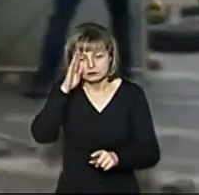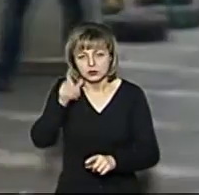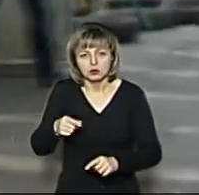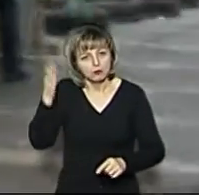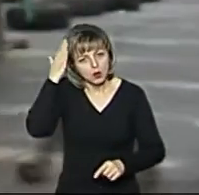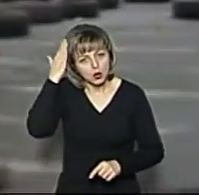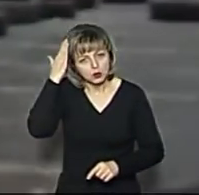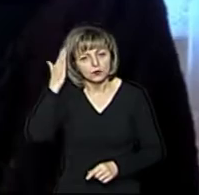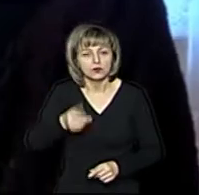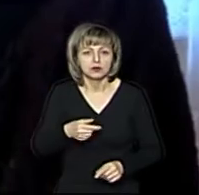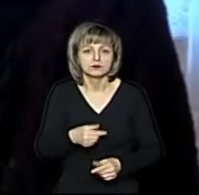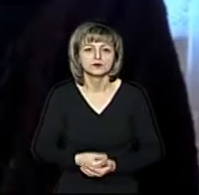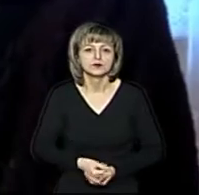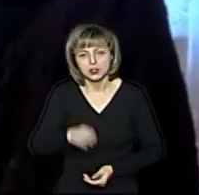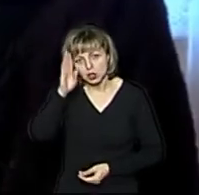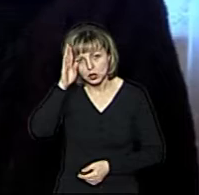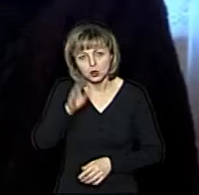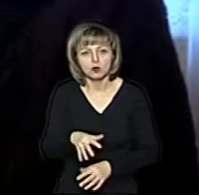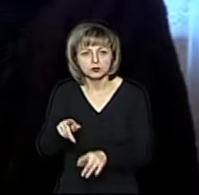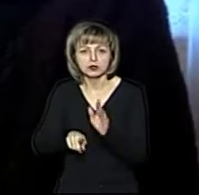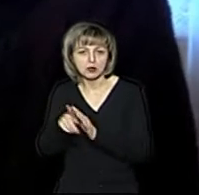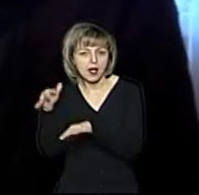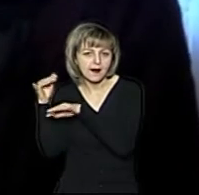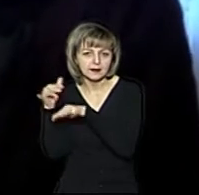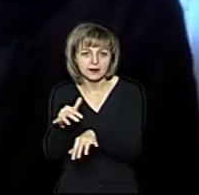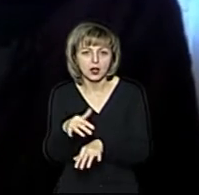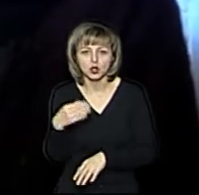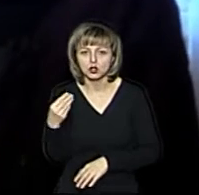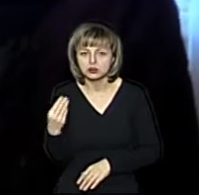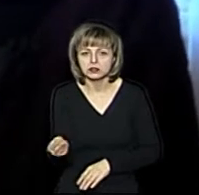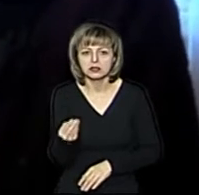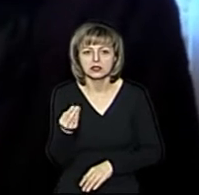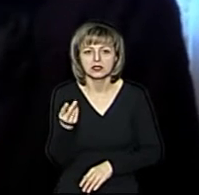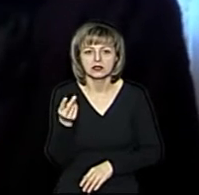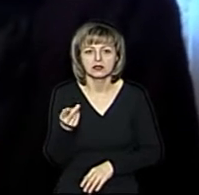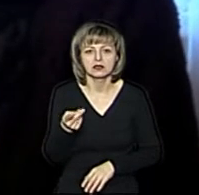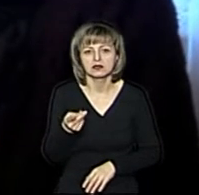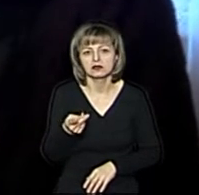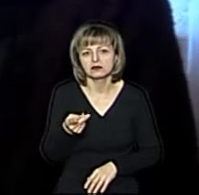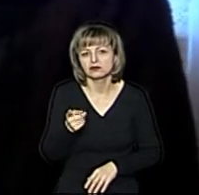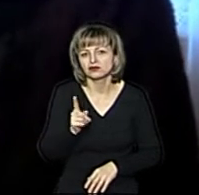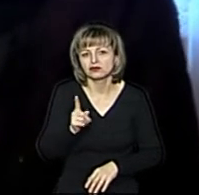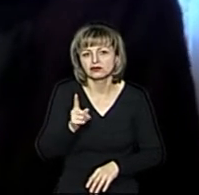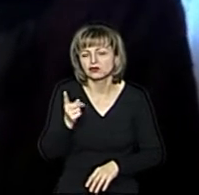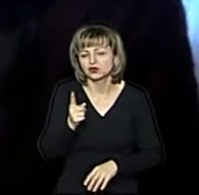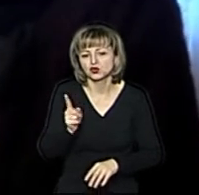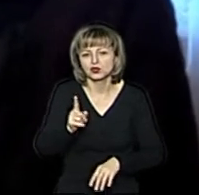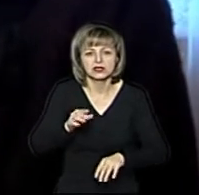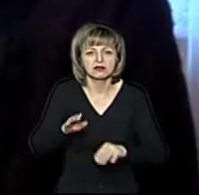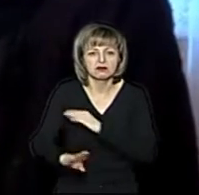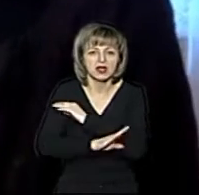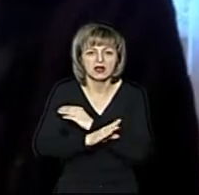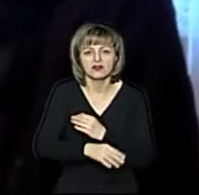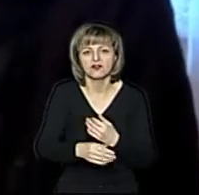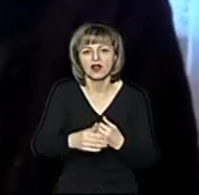хлопцеві в голову. Пішли хлопчики в атаку, йому дали два кійка в руки, ще дерев'яний щит